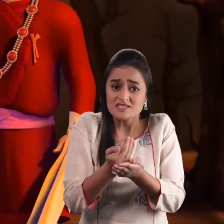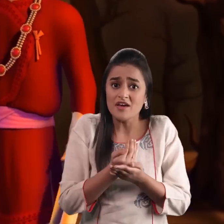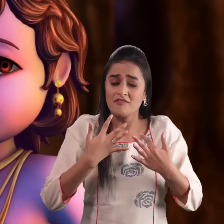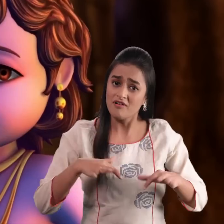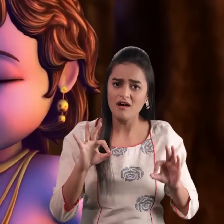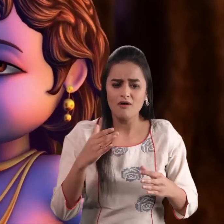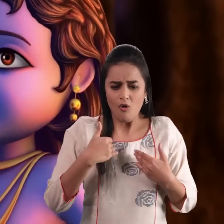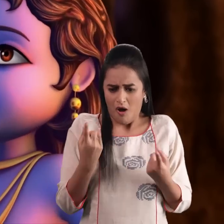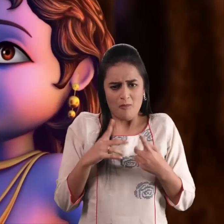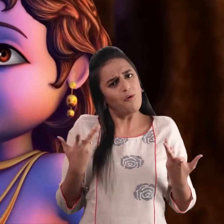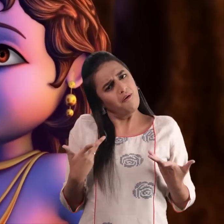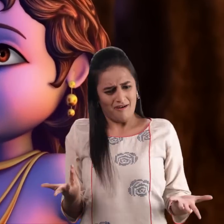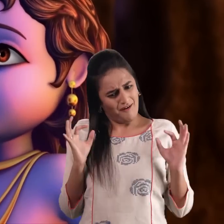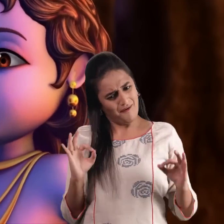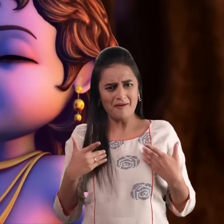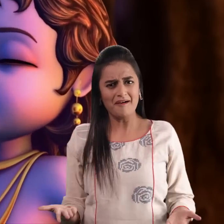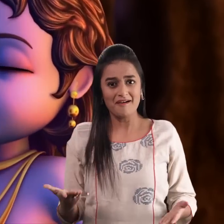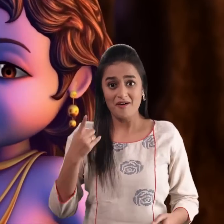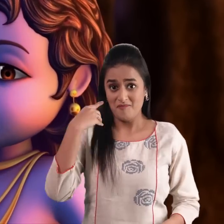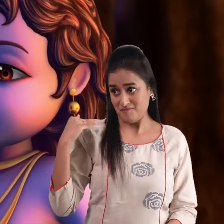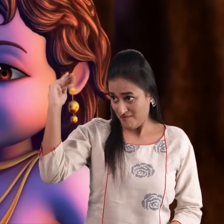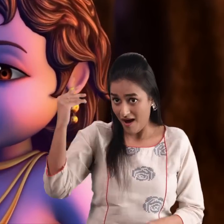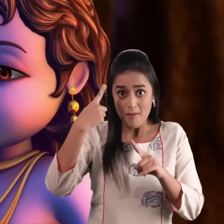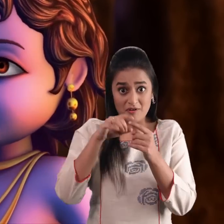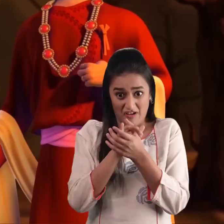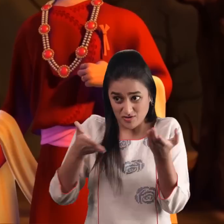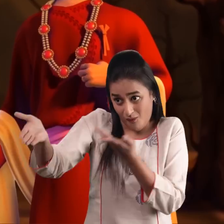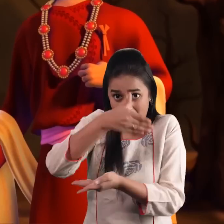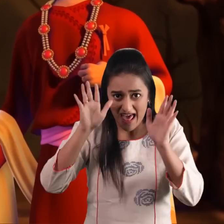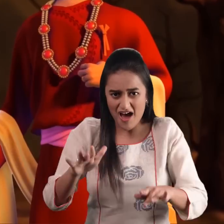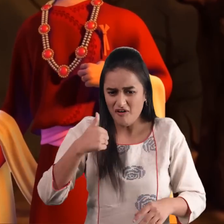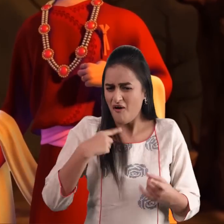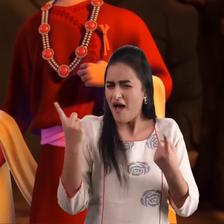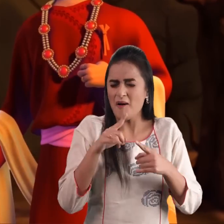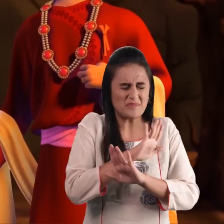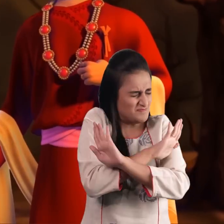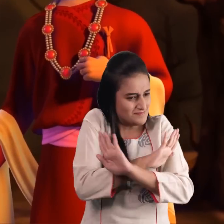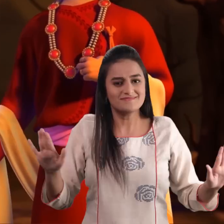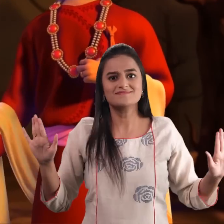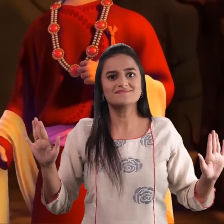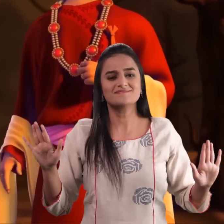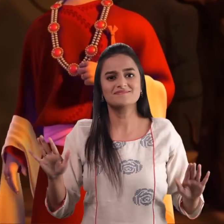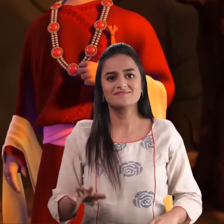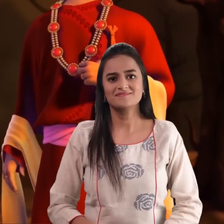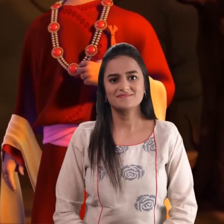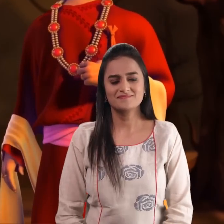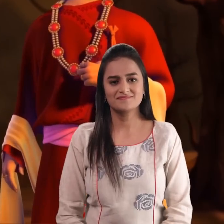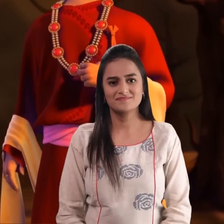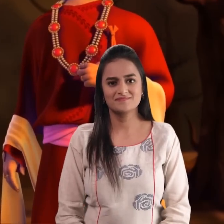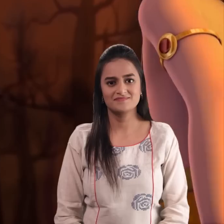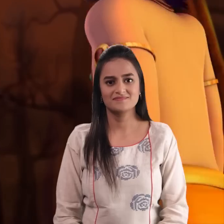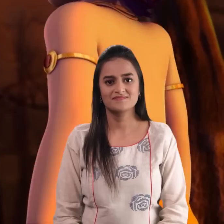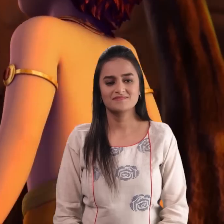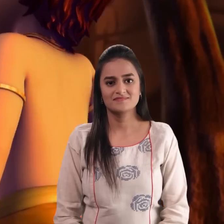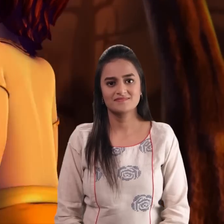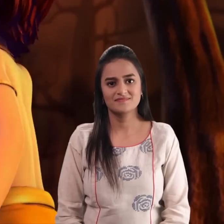दोनों ठीक हो। मुझे क्या हो सकता है मैया, मेरे बड़े भाई और मित्रों के रहते कोई मेरा बाल भी बांका नहीं कर सकता।